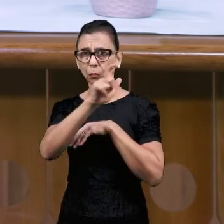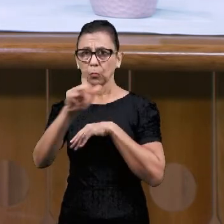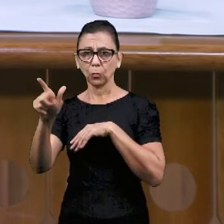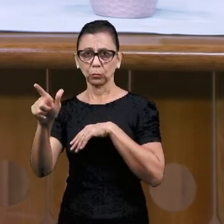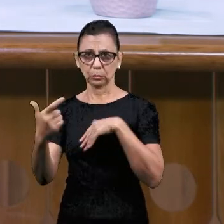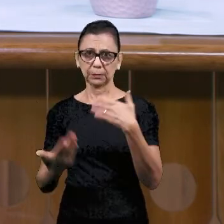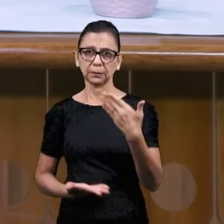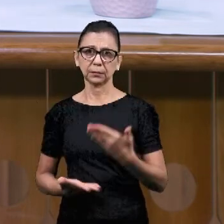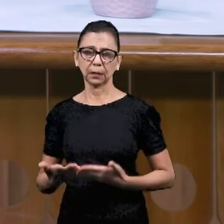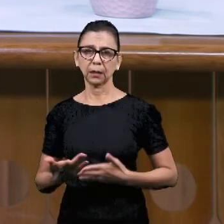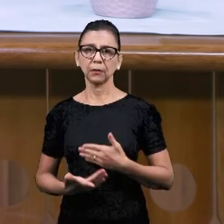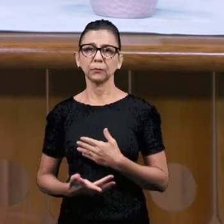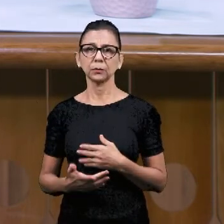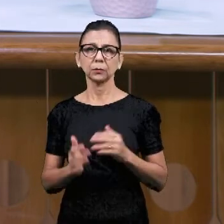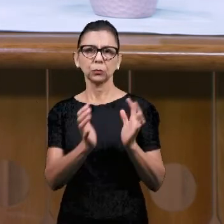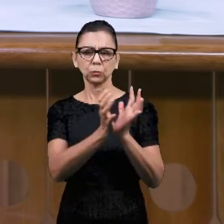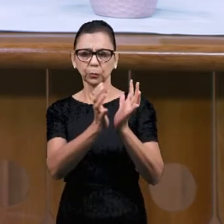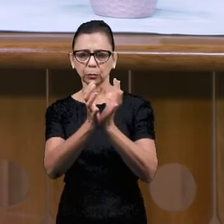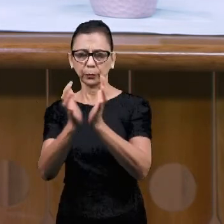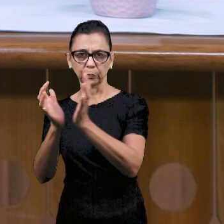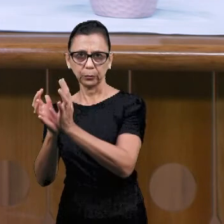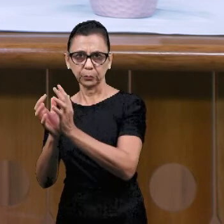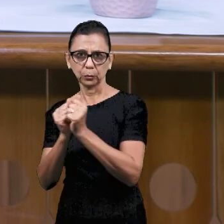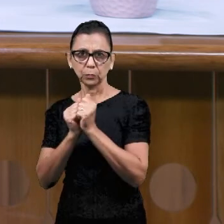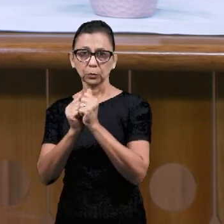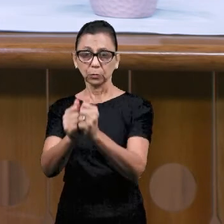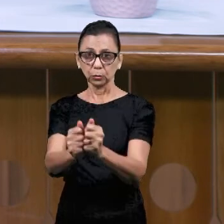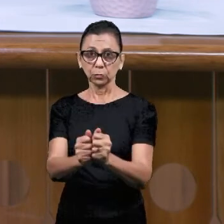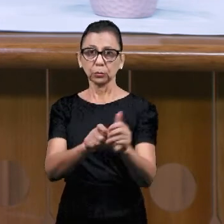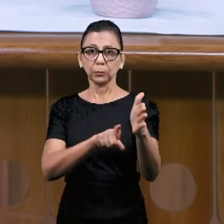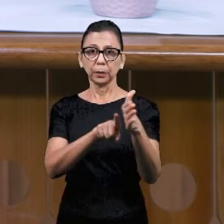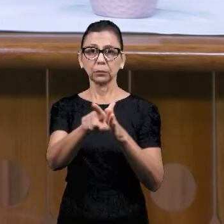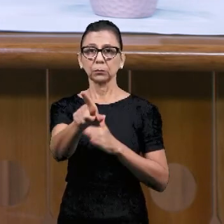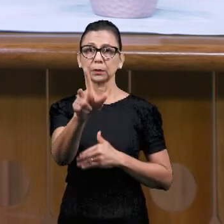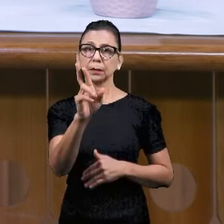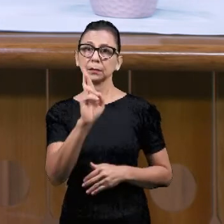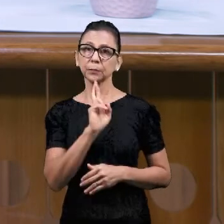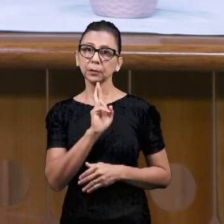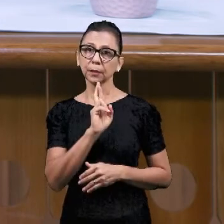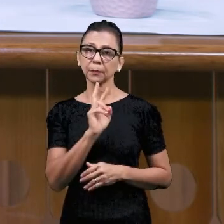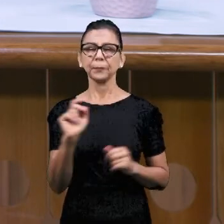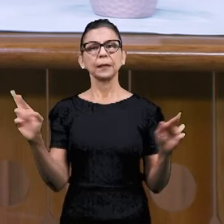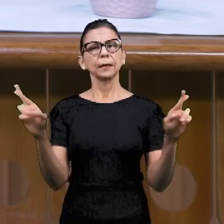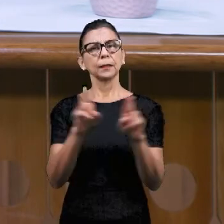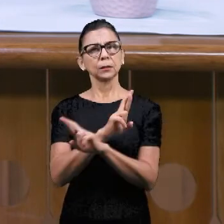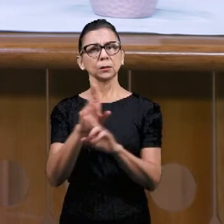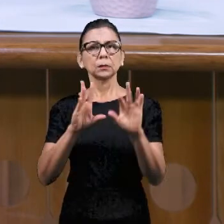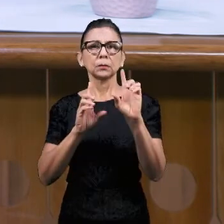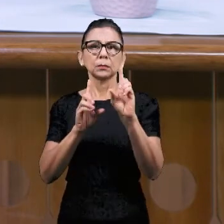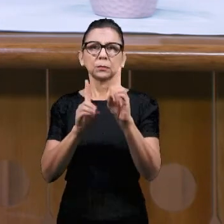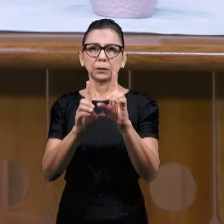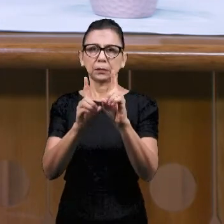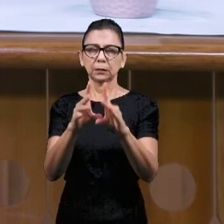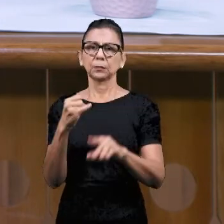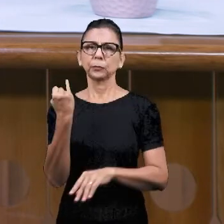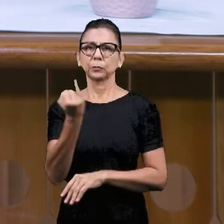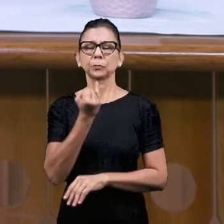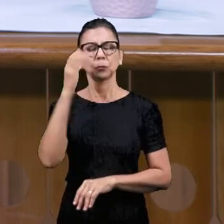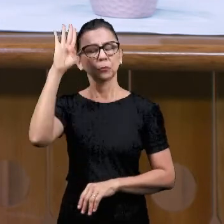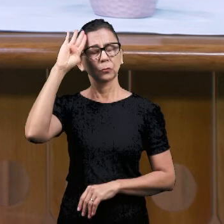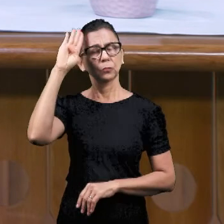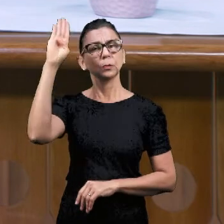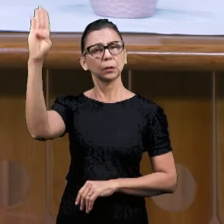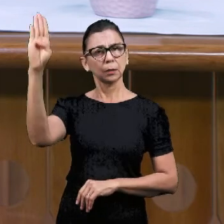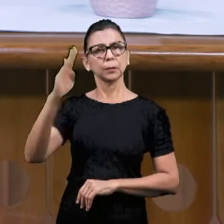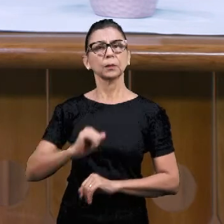répondre aux questions liées à une doctrine qui est d'importance fondamentale pour la vie de l'Église, pour